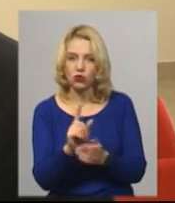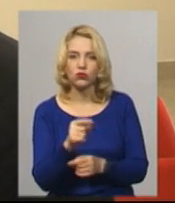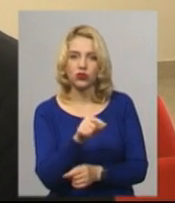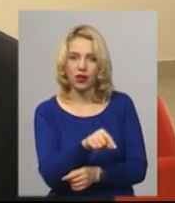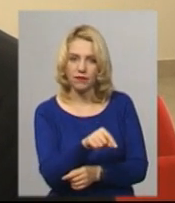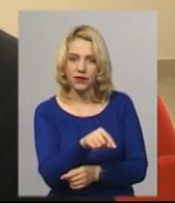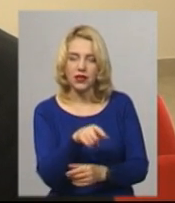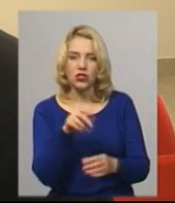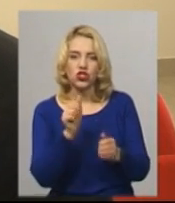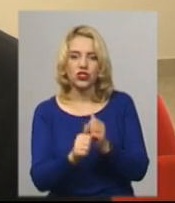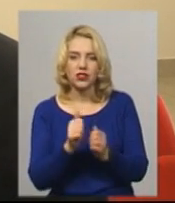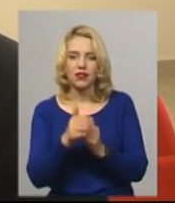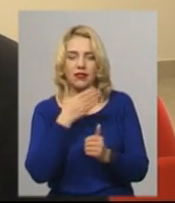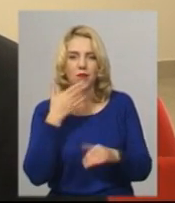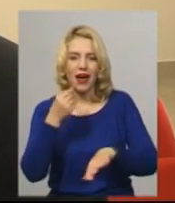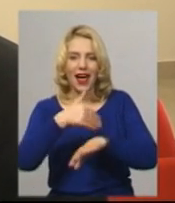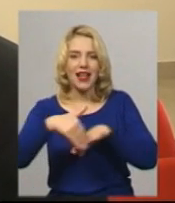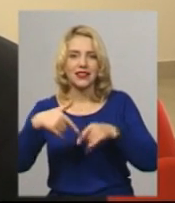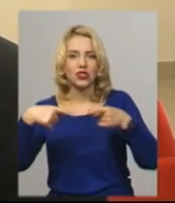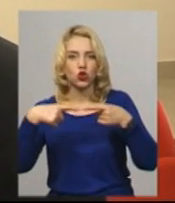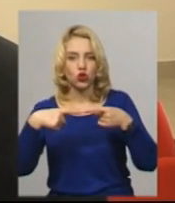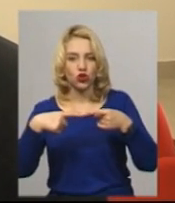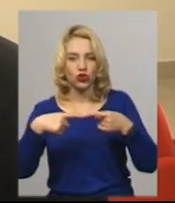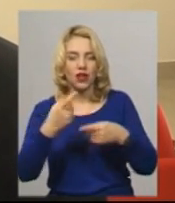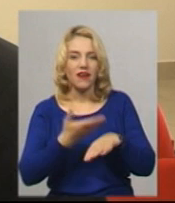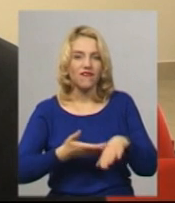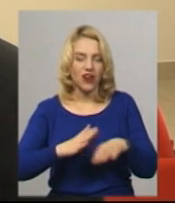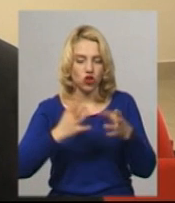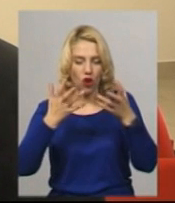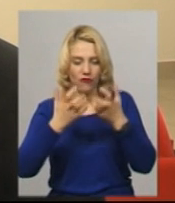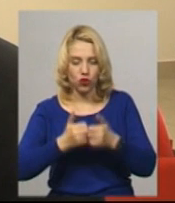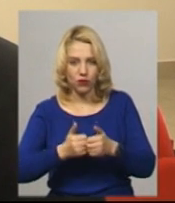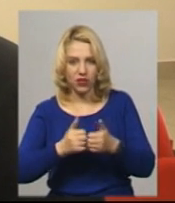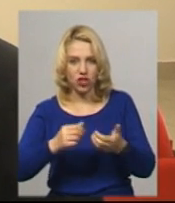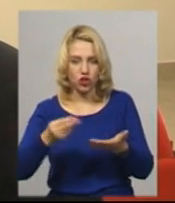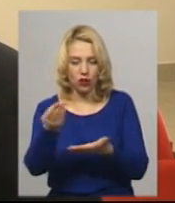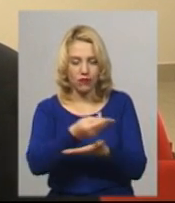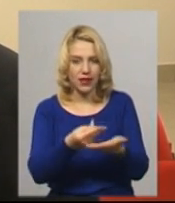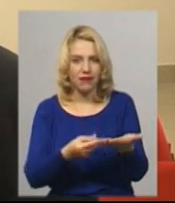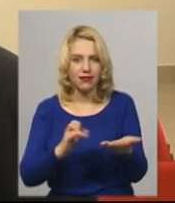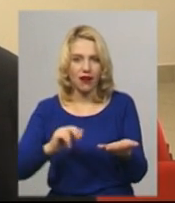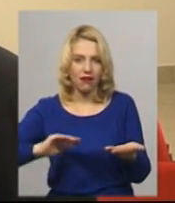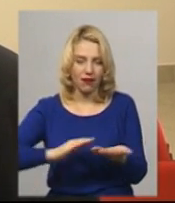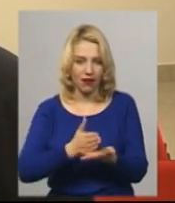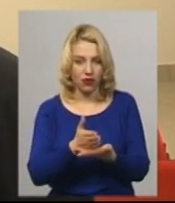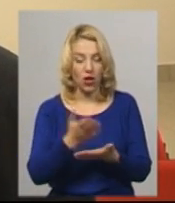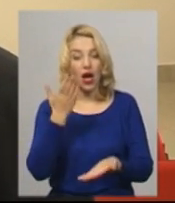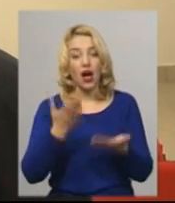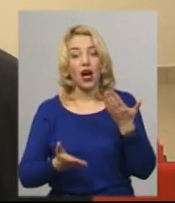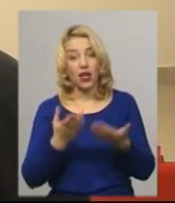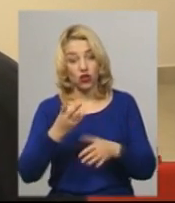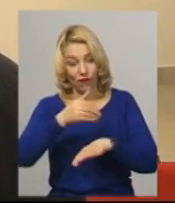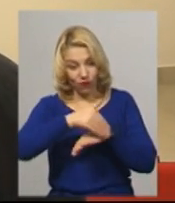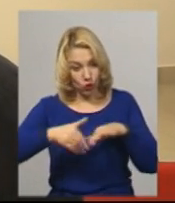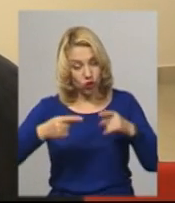дороги дуже часто не мають адреси точної, і їх важко автоматично нанести на карту. Хоча, коли мова йде про вулиці